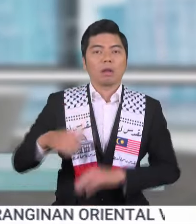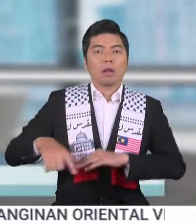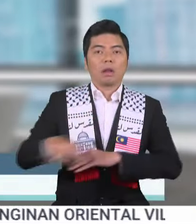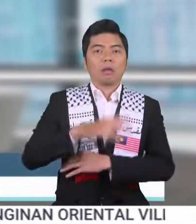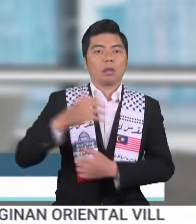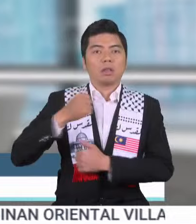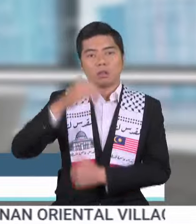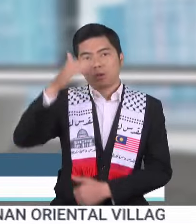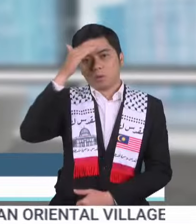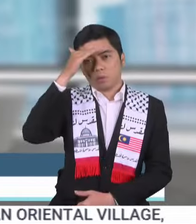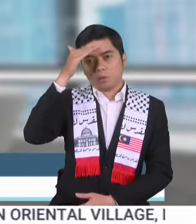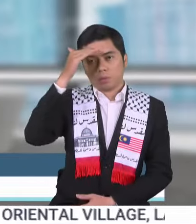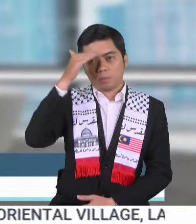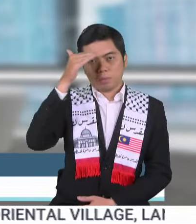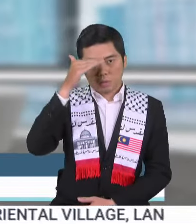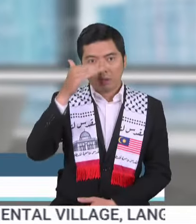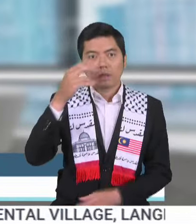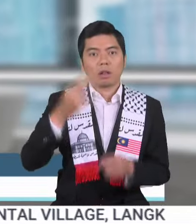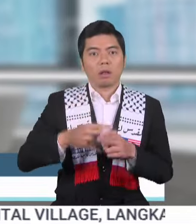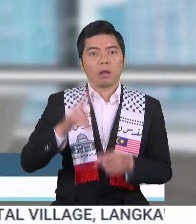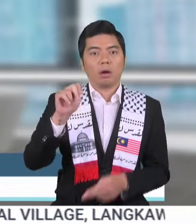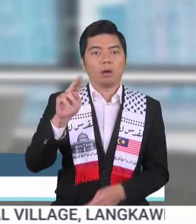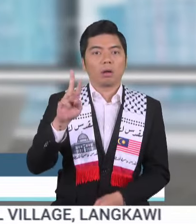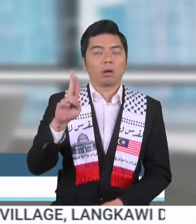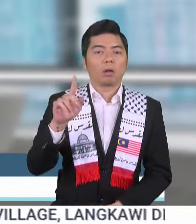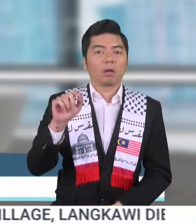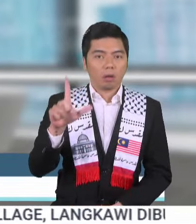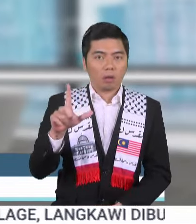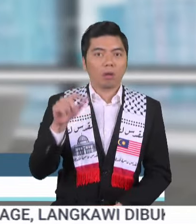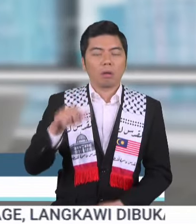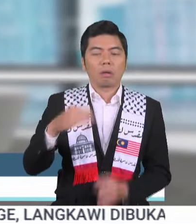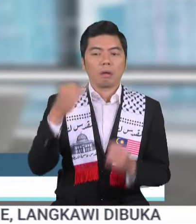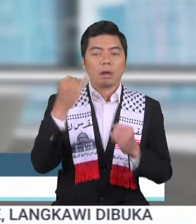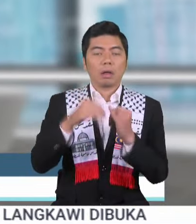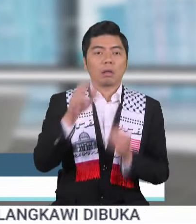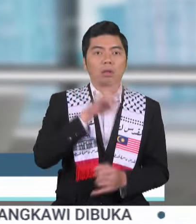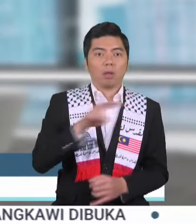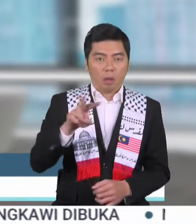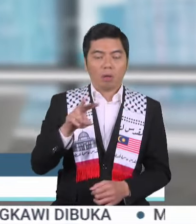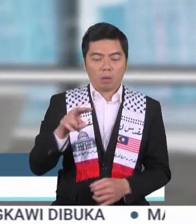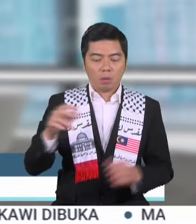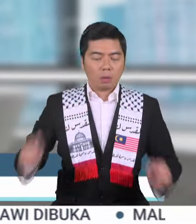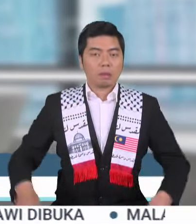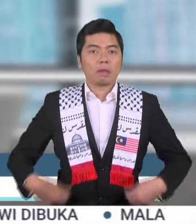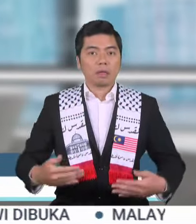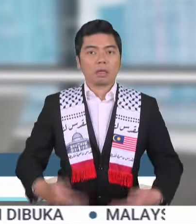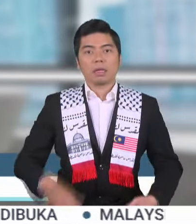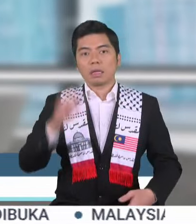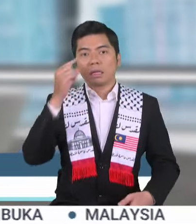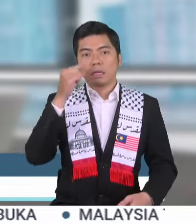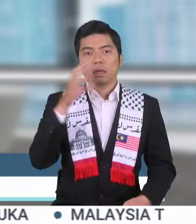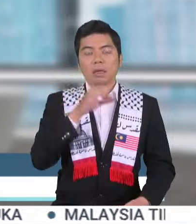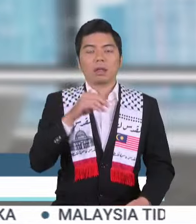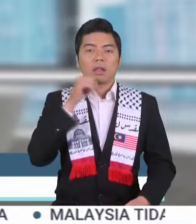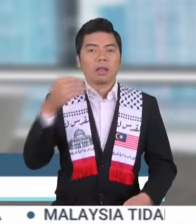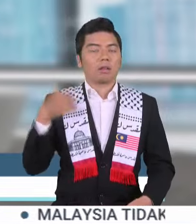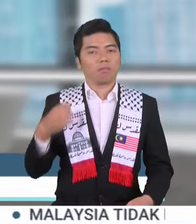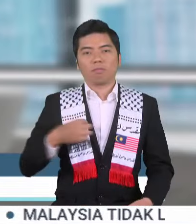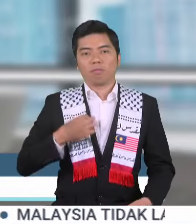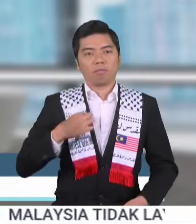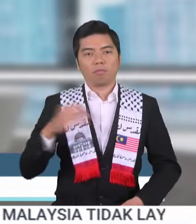Laksamana pertama Mari Nul hiam zakar berkataangsa kali terakhir dilihat memakai seluar pendek hijau dan